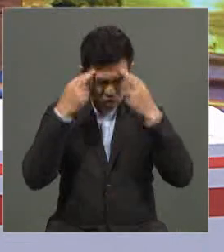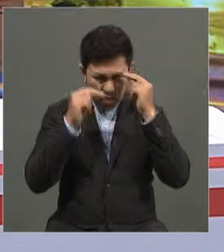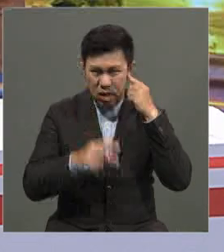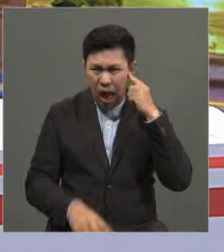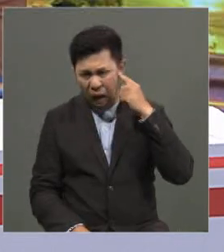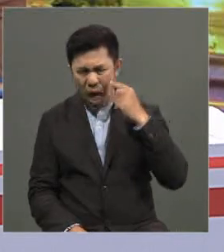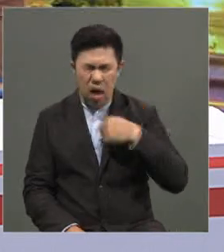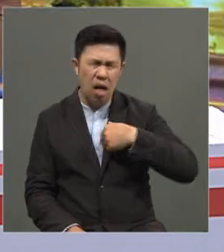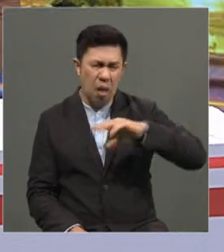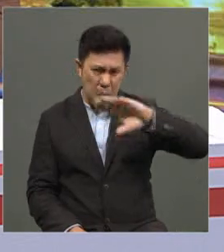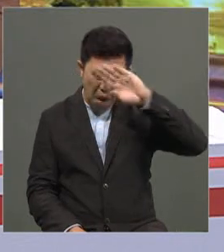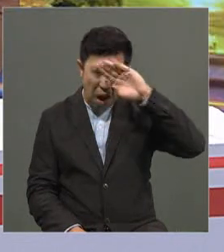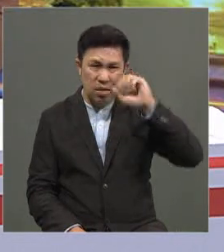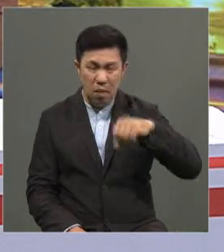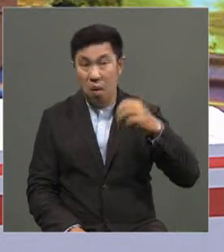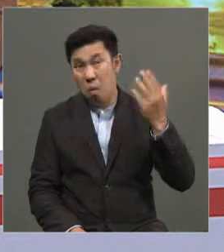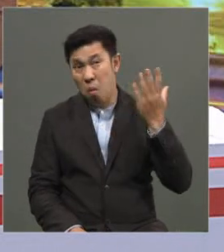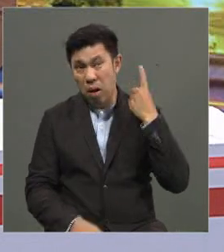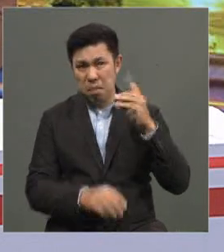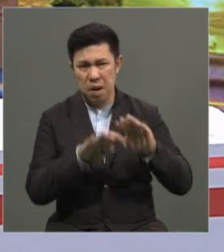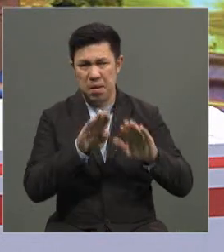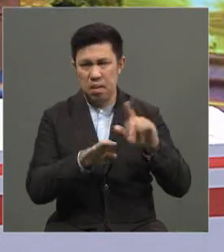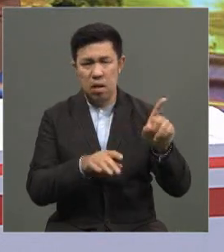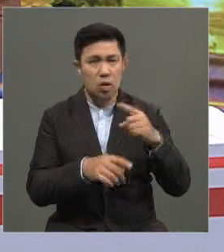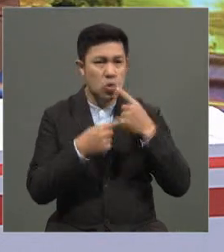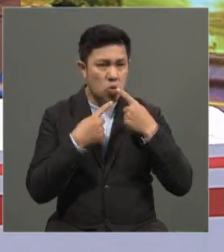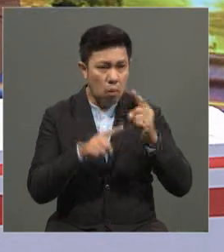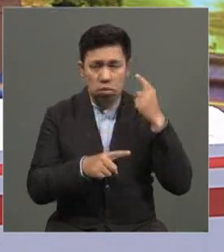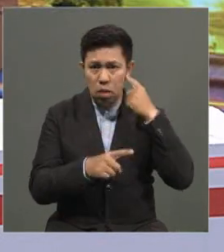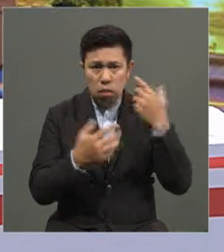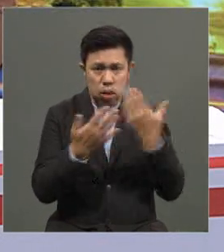ดูไม่สบายอย่างชัดเจนเลยนะเทียบกับเมื่อวานนี้ที่ตอบคำถามเนี่ยเสียงเปลี่ยนเลยเมื่อวานนี้นะ